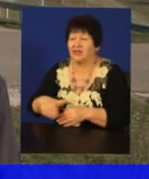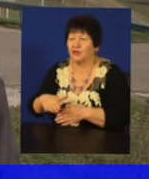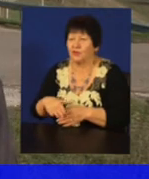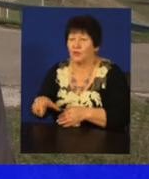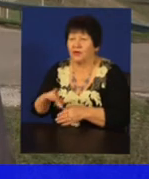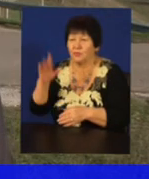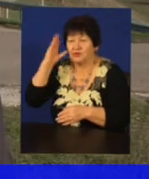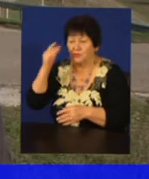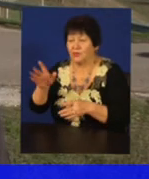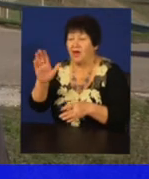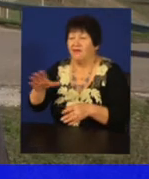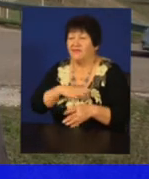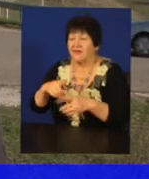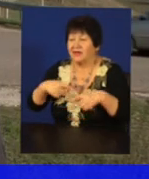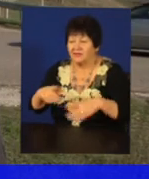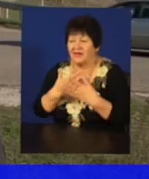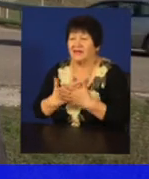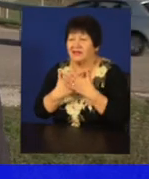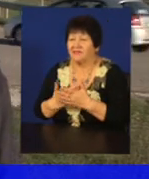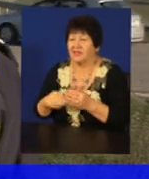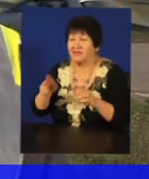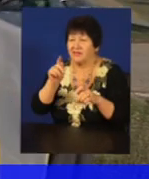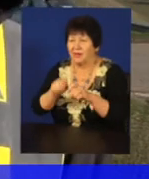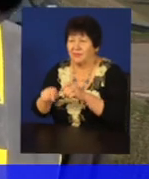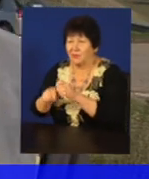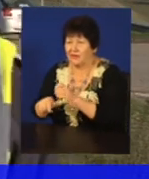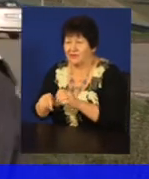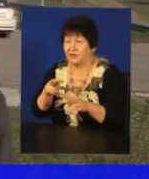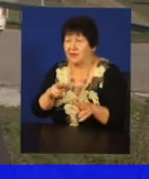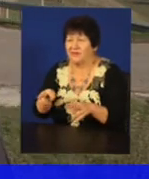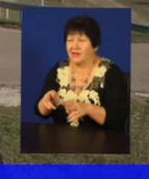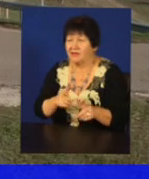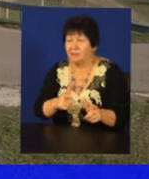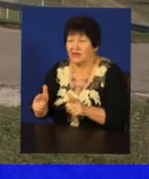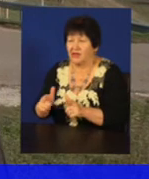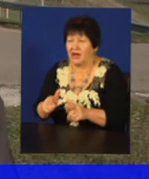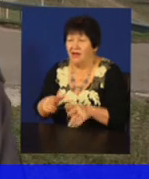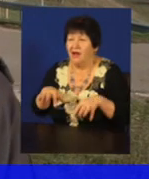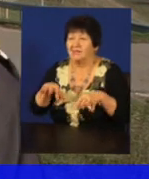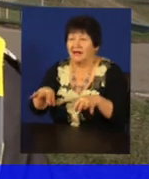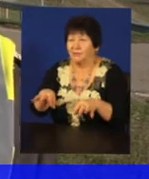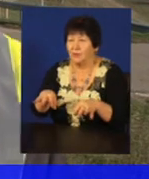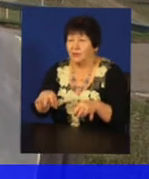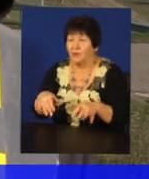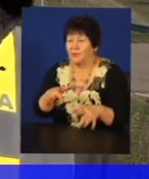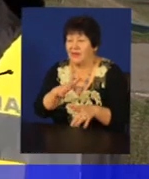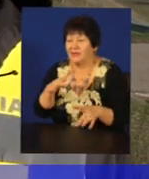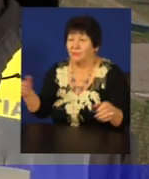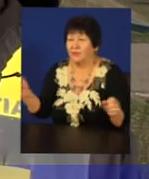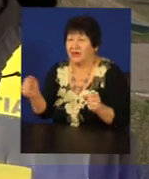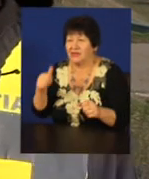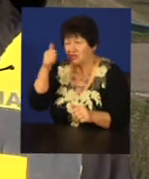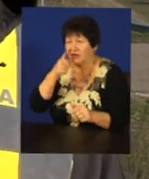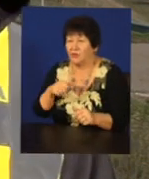Republicii Moldova vor fi organizate activități de informare și sensibilizare cu subiectul principal pregătirea mijlocului de transport pe timpul rece a